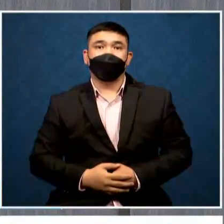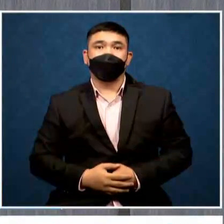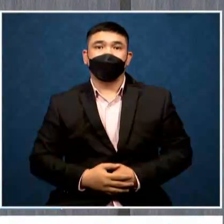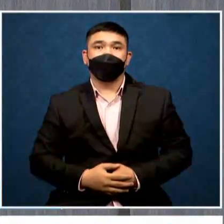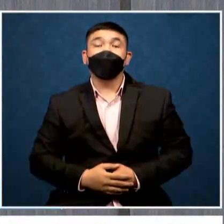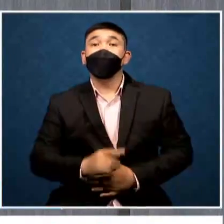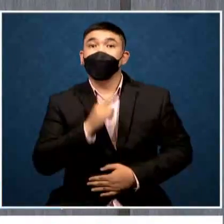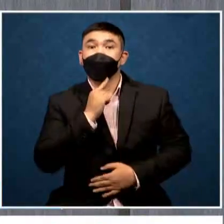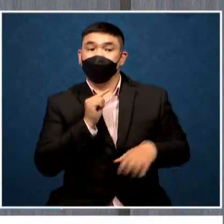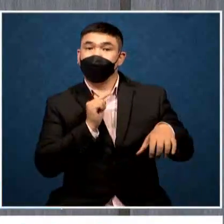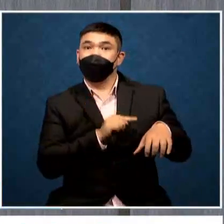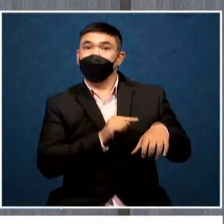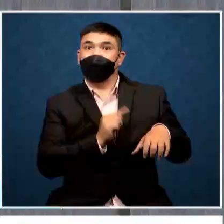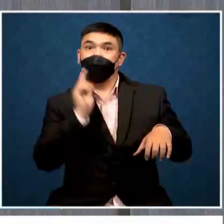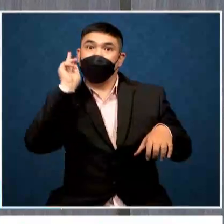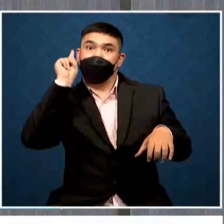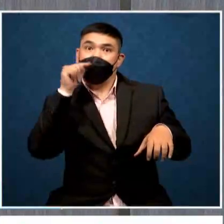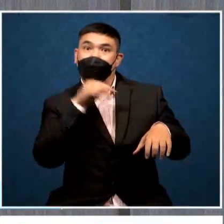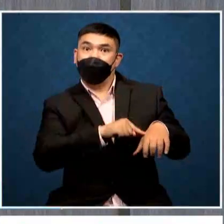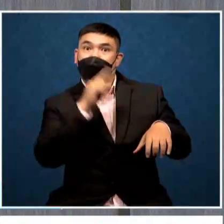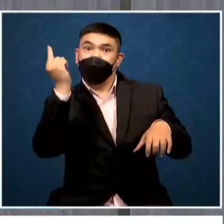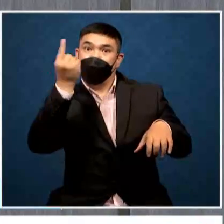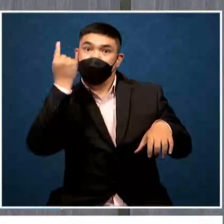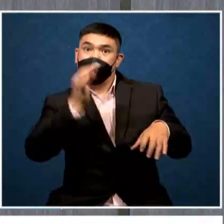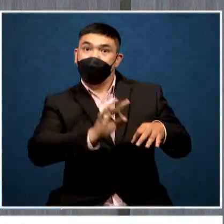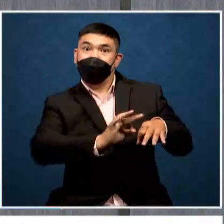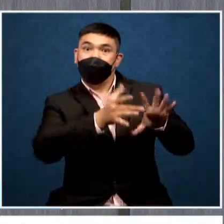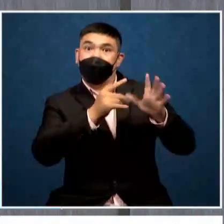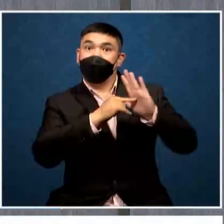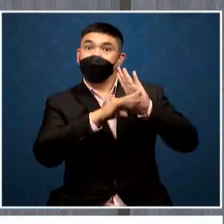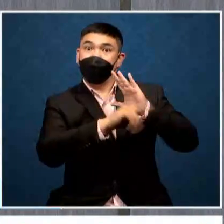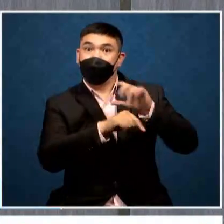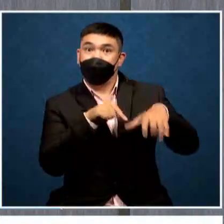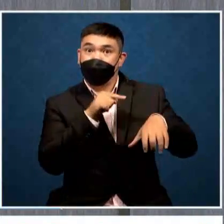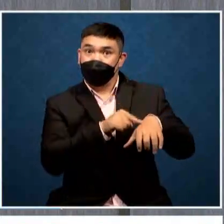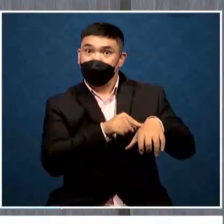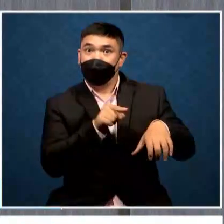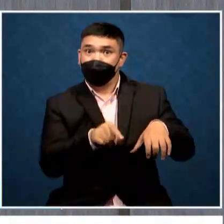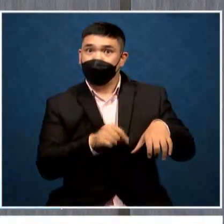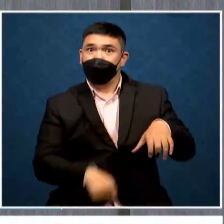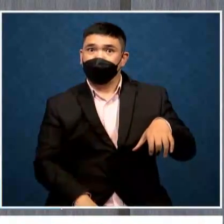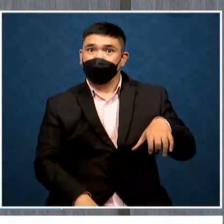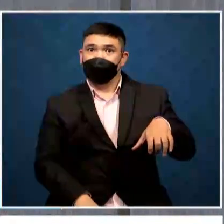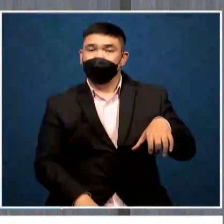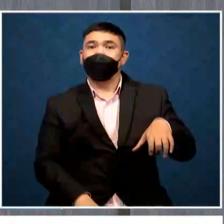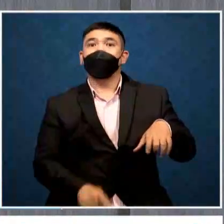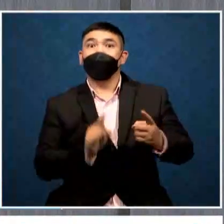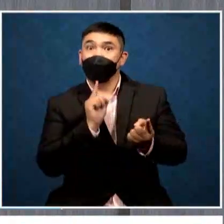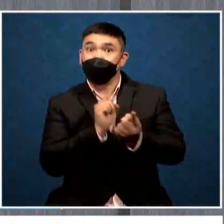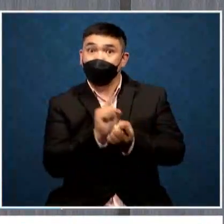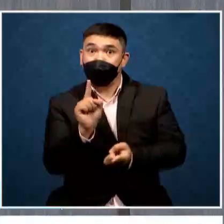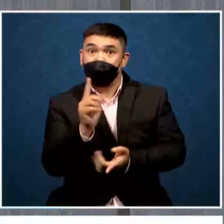ากรณีที่เกิดขึ้นที่เมาเท่นบีสัตหีบชลบุรีมันเมื่อเกิดเหตุแล้ว